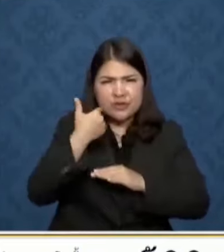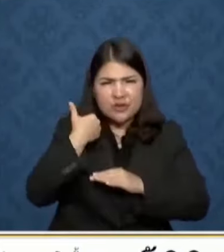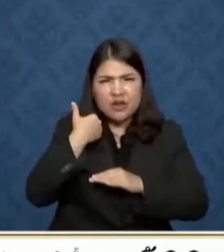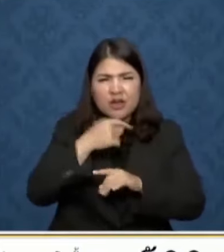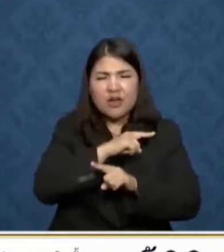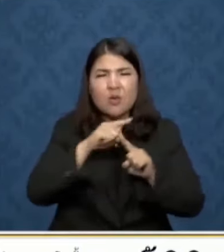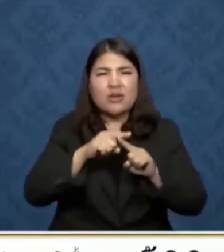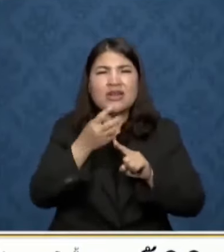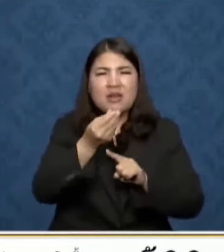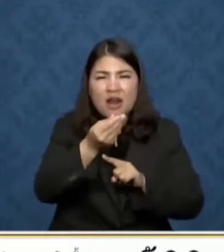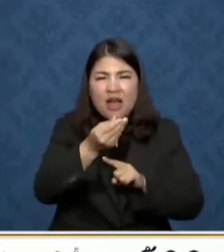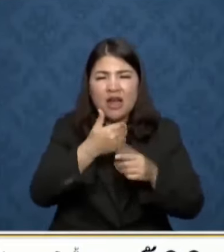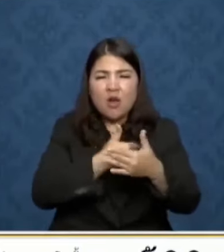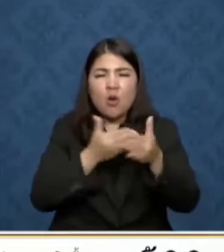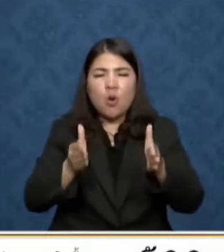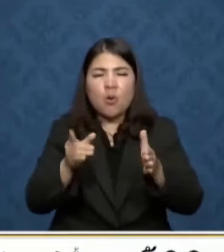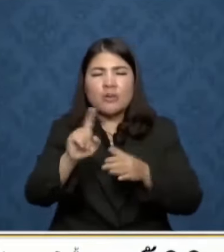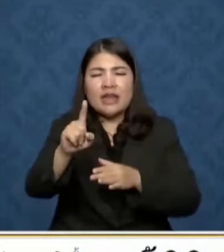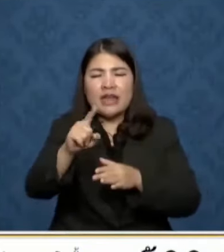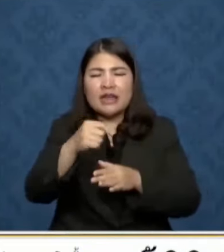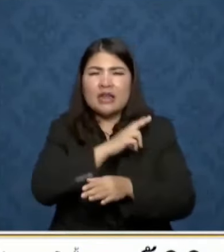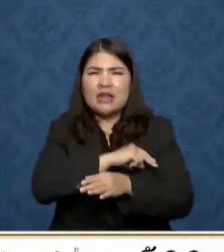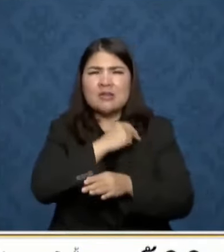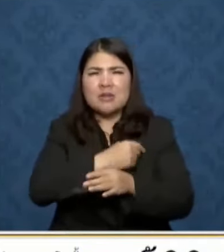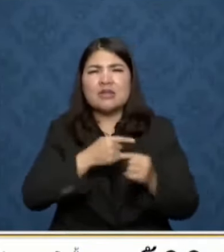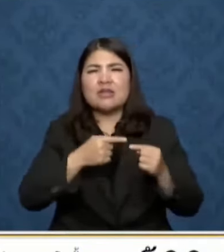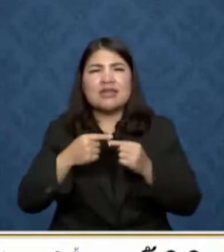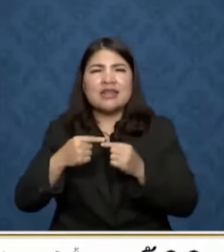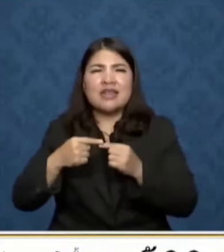งทัล 2